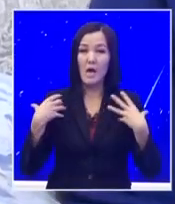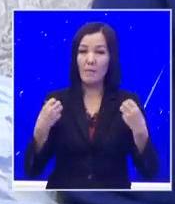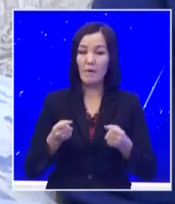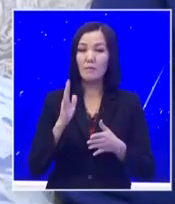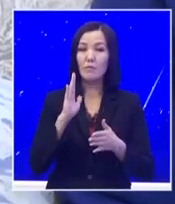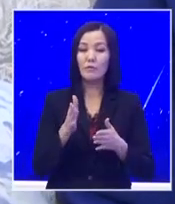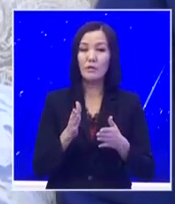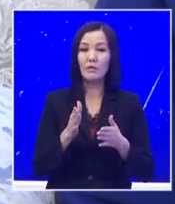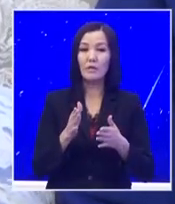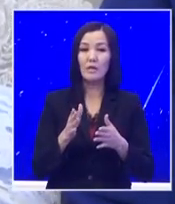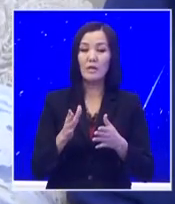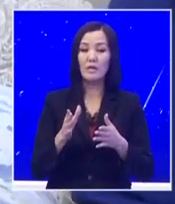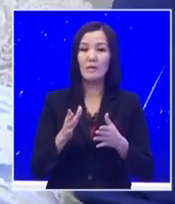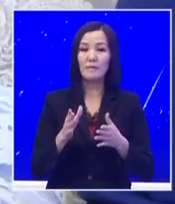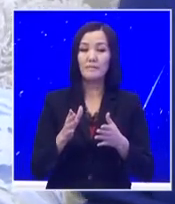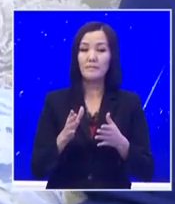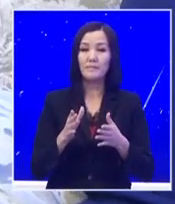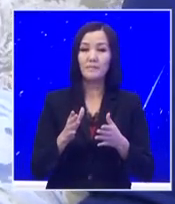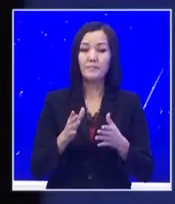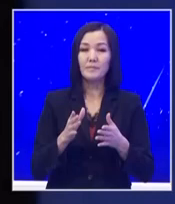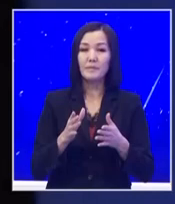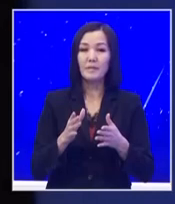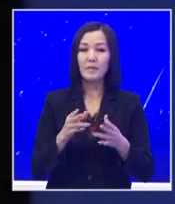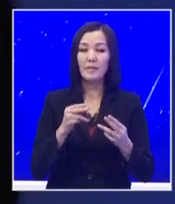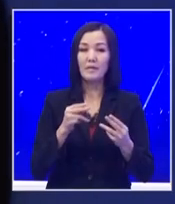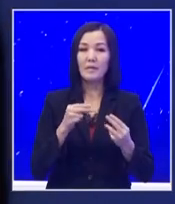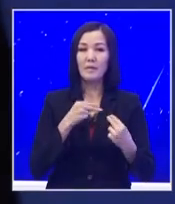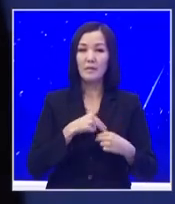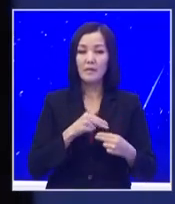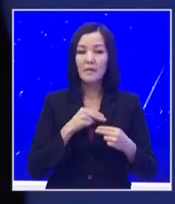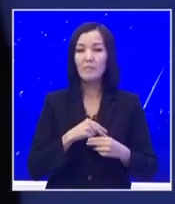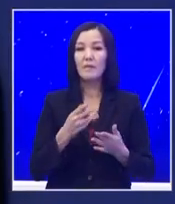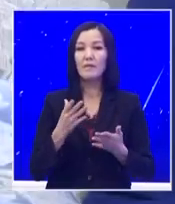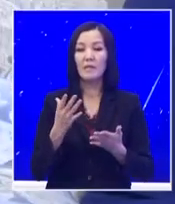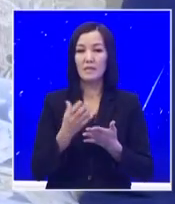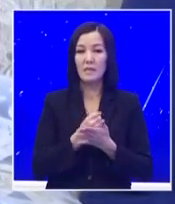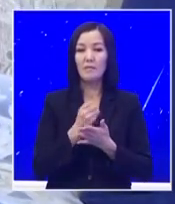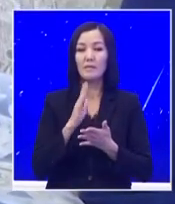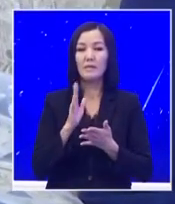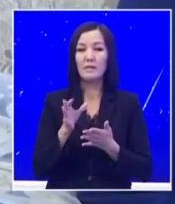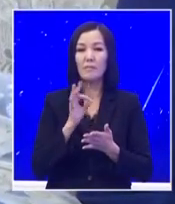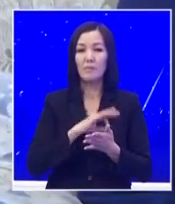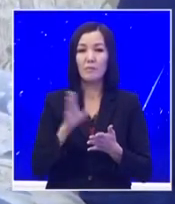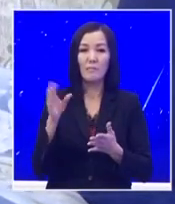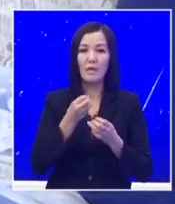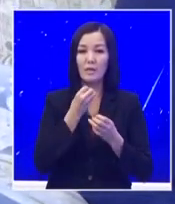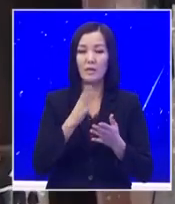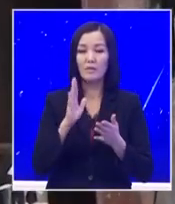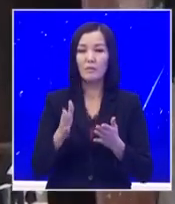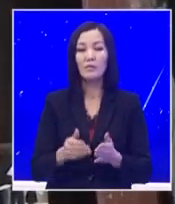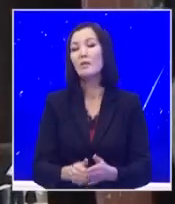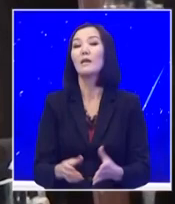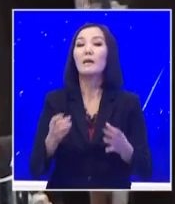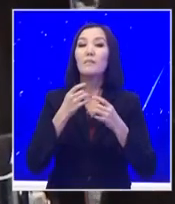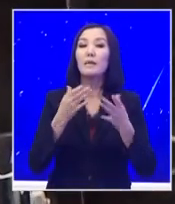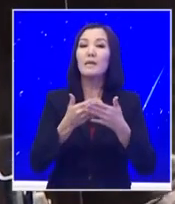аман есен дендері сау болсын, еңбектерің жемісті болсын, бәрі аман болсын.